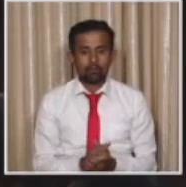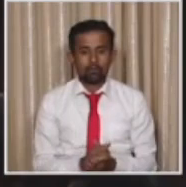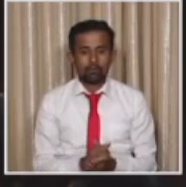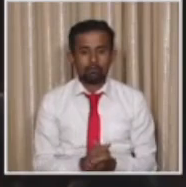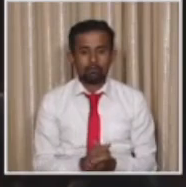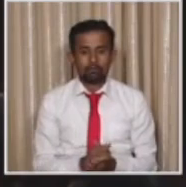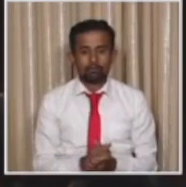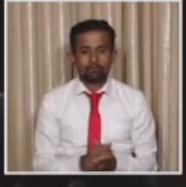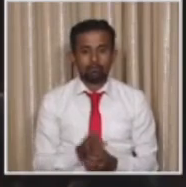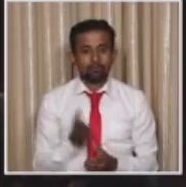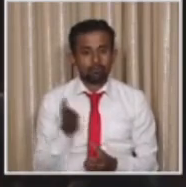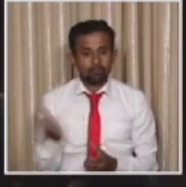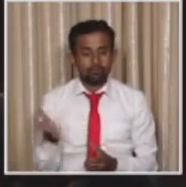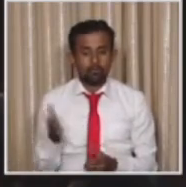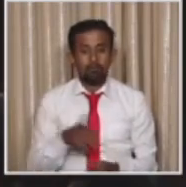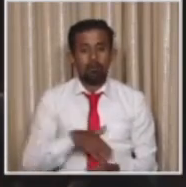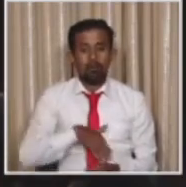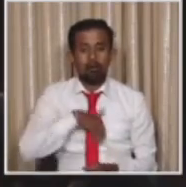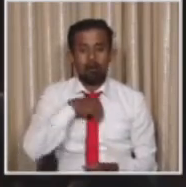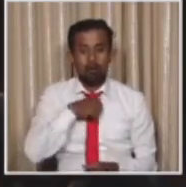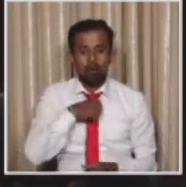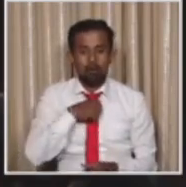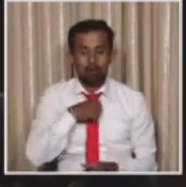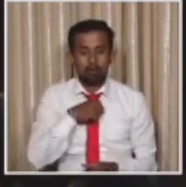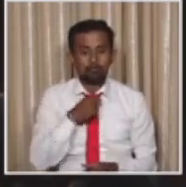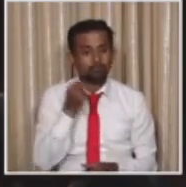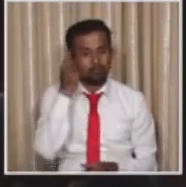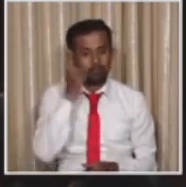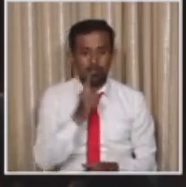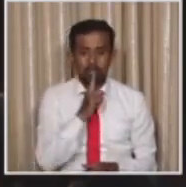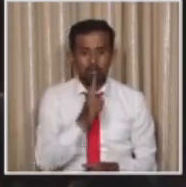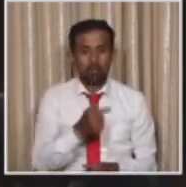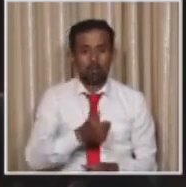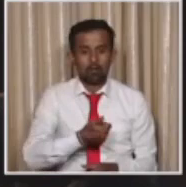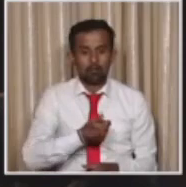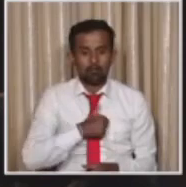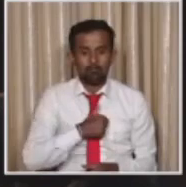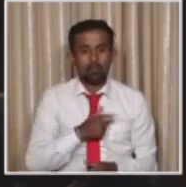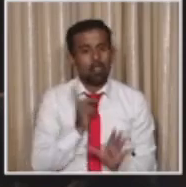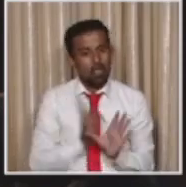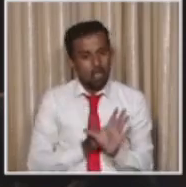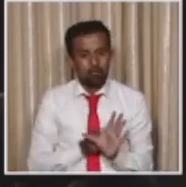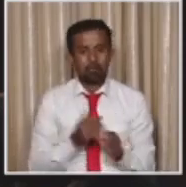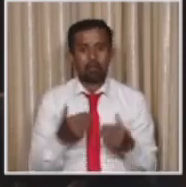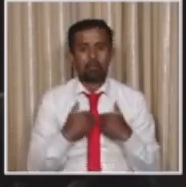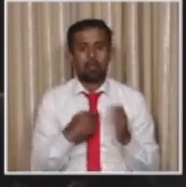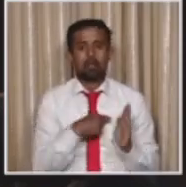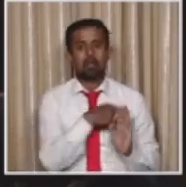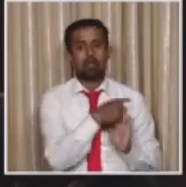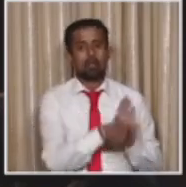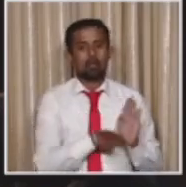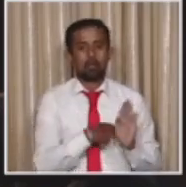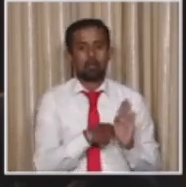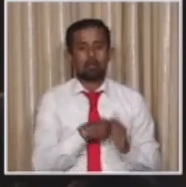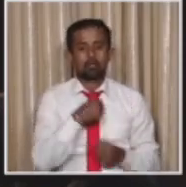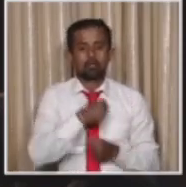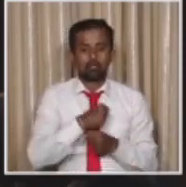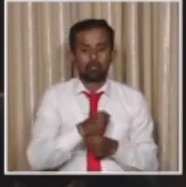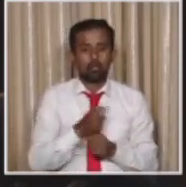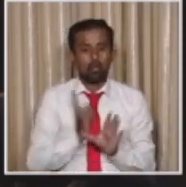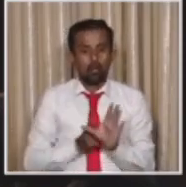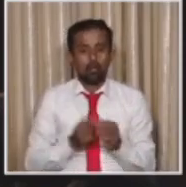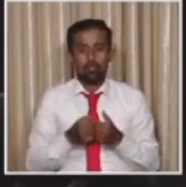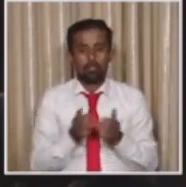මේ මේකේ මූලික කාරණය මම කියන්න කැමති කරු මුල්ලාසන මන්ත්‍රීතුමනි, හැමදාම අපේ මේ රටේ ආණ්ඩු කරන හැම